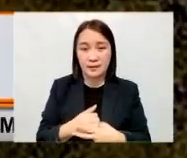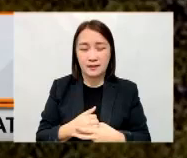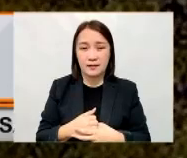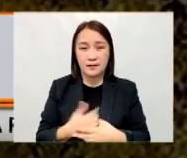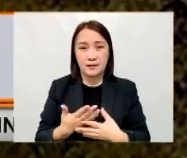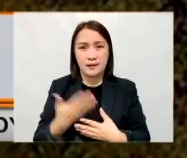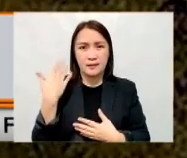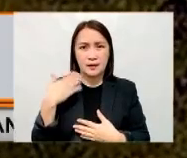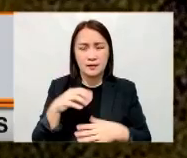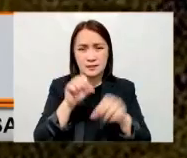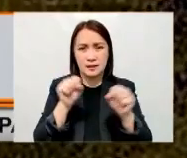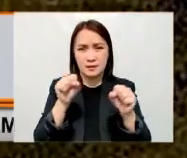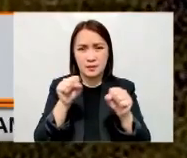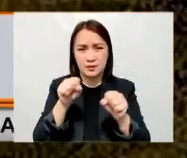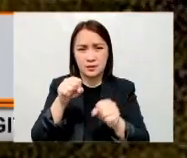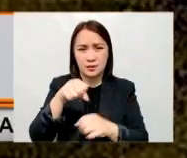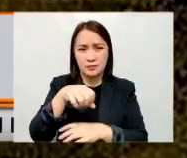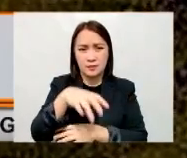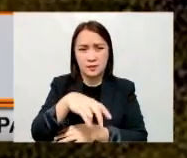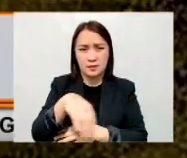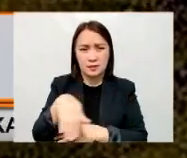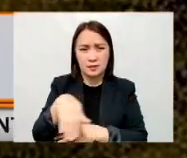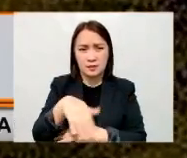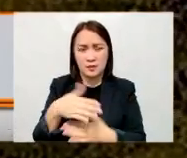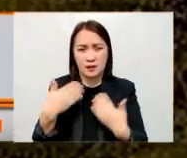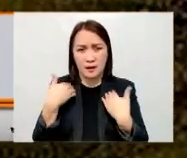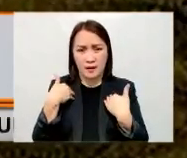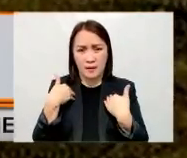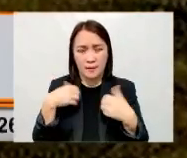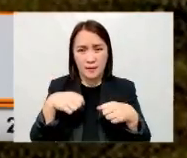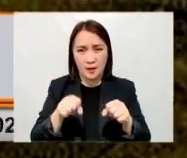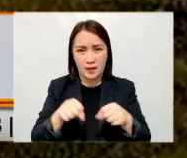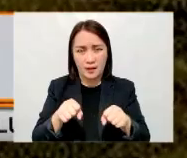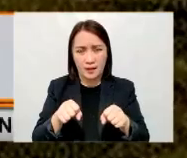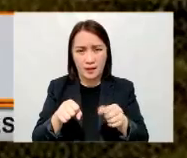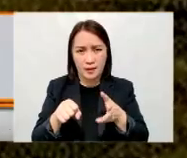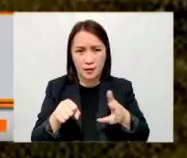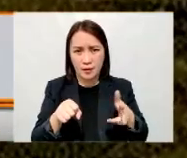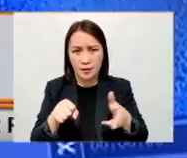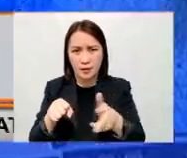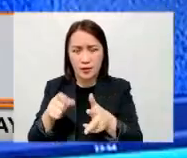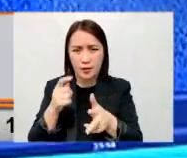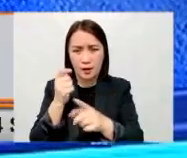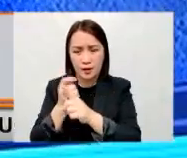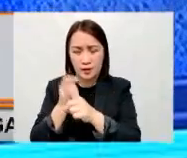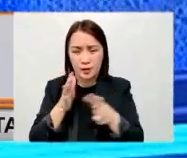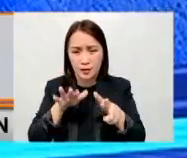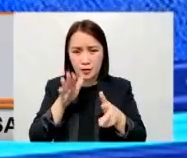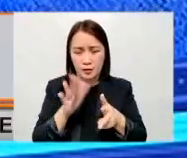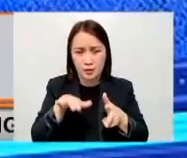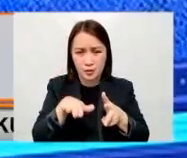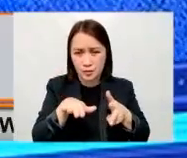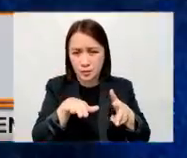Sabado, nasa pool sa CCTV ang pag-overtake ng motor na ito sa isang tanker truck sa Santa Ana, Pampanga. Sa isa pang kuha